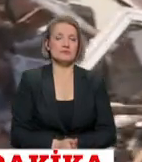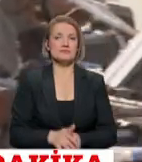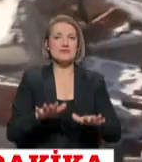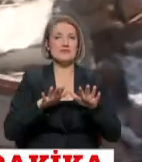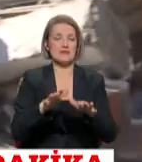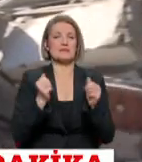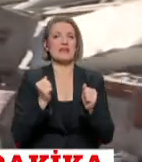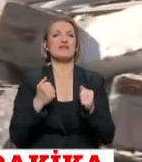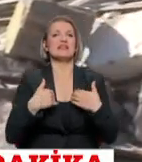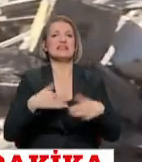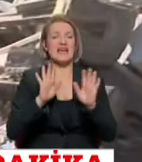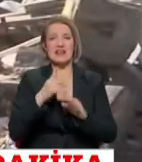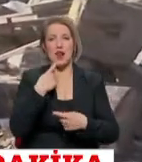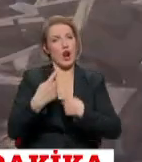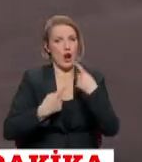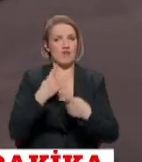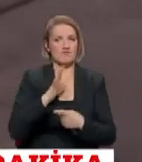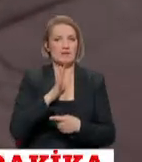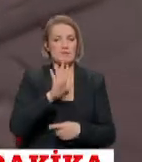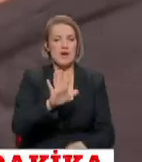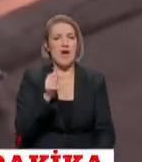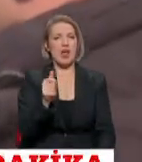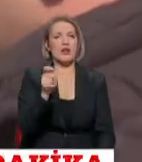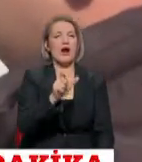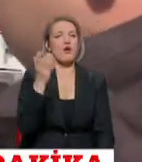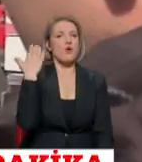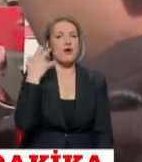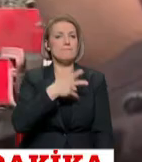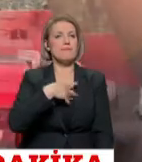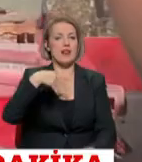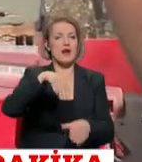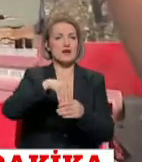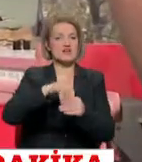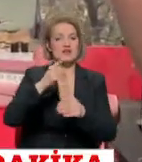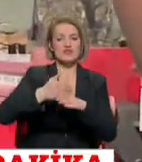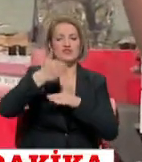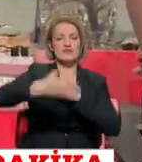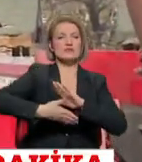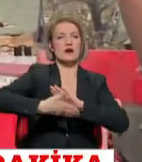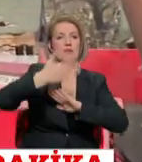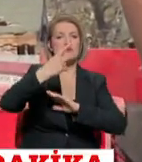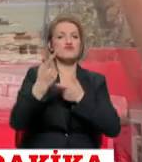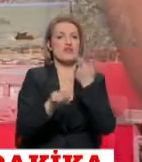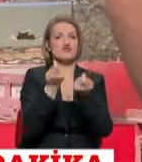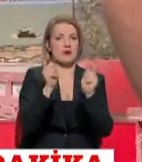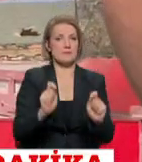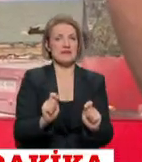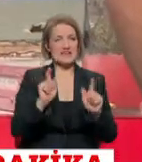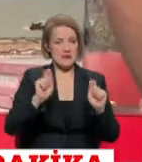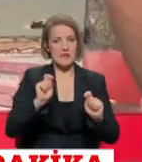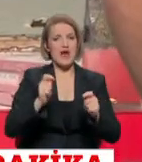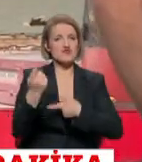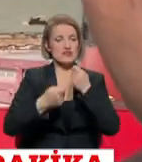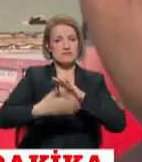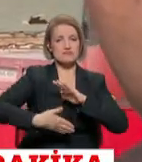Depreme dayanıklı değil diye iddialar konuşulmuştu. 5-6 ay öncesinden belediyede bir dış cephede özellikle bir çalışma yapıldı. Yapılan